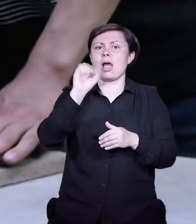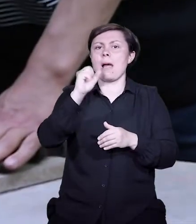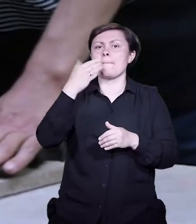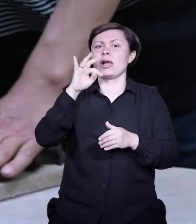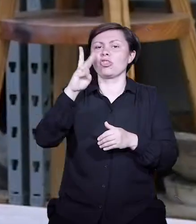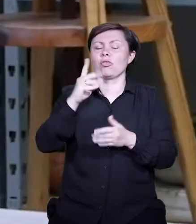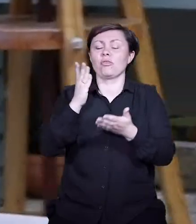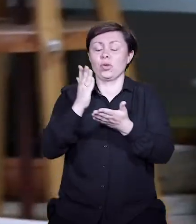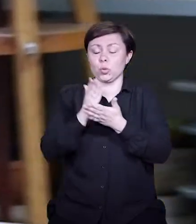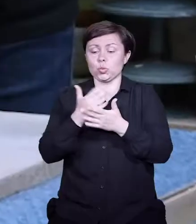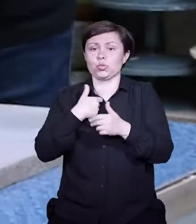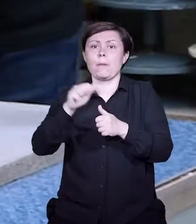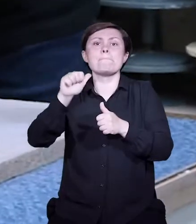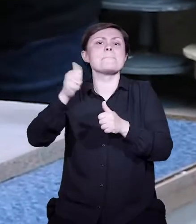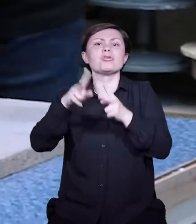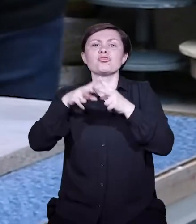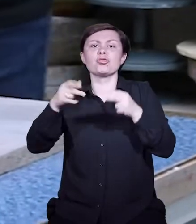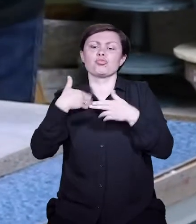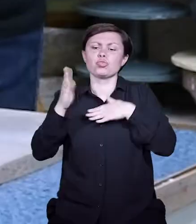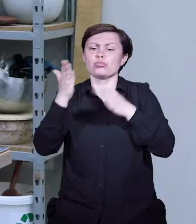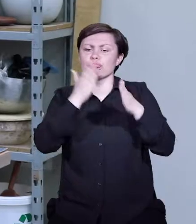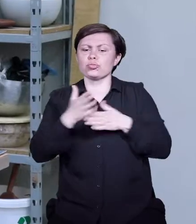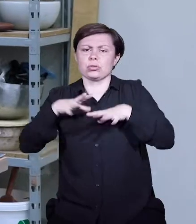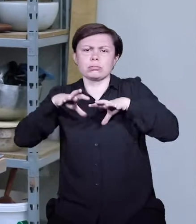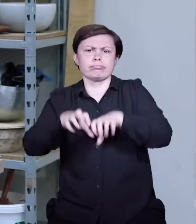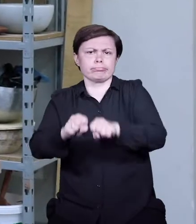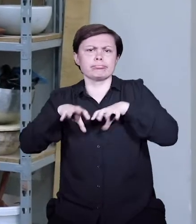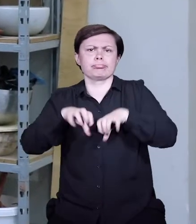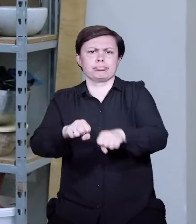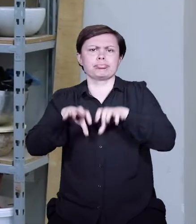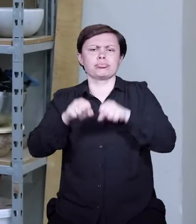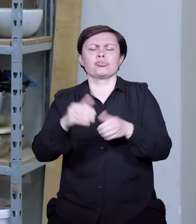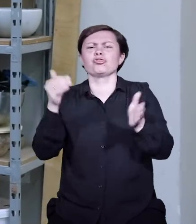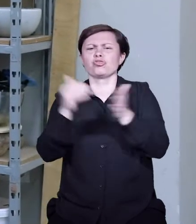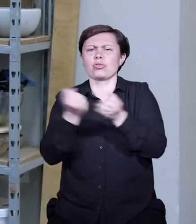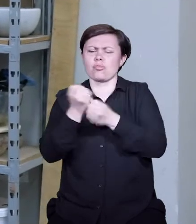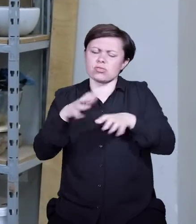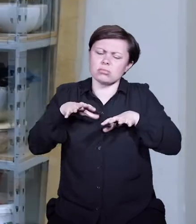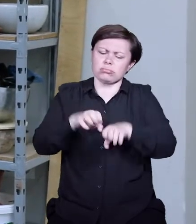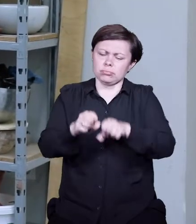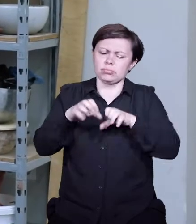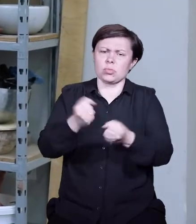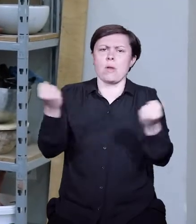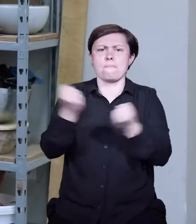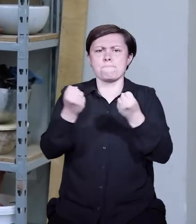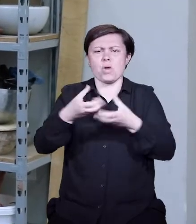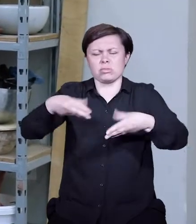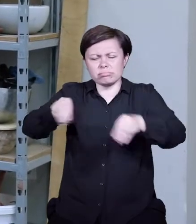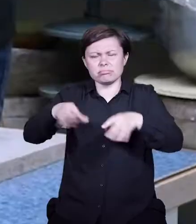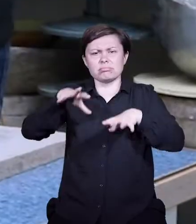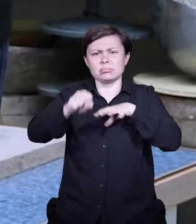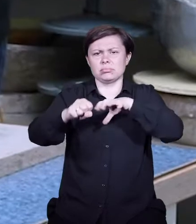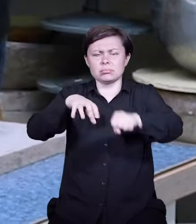tutaj odsączyłem. Pierwszy etap to przygotowanie tej gliny. Należy ją rozgnieść, mocniej